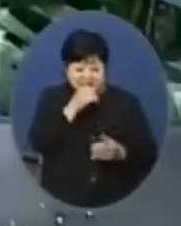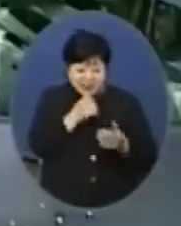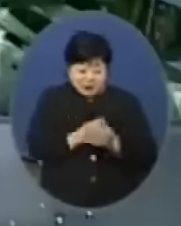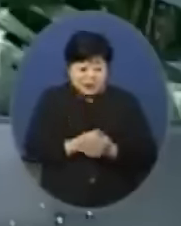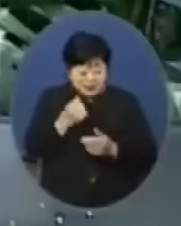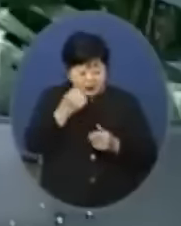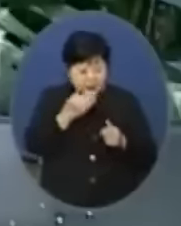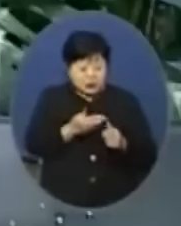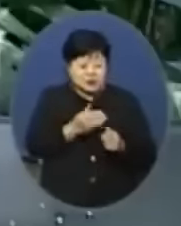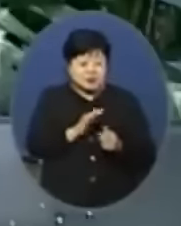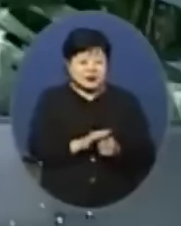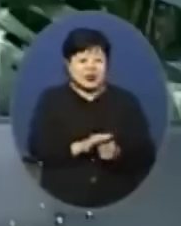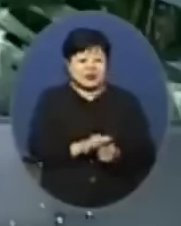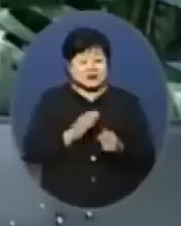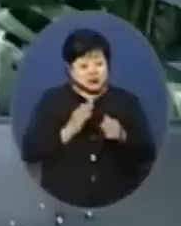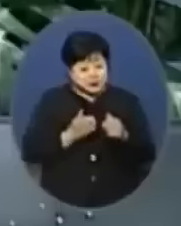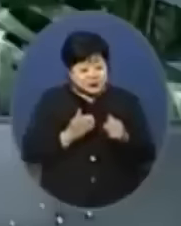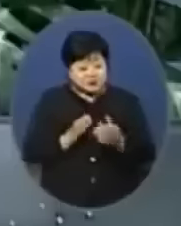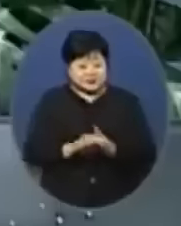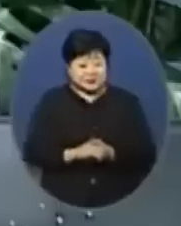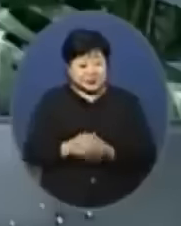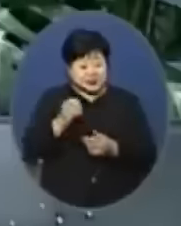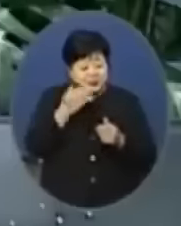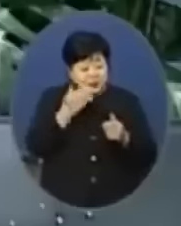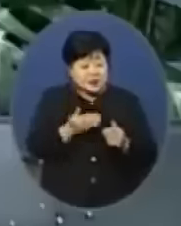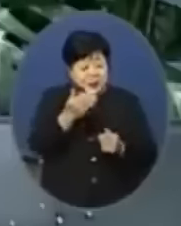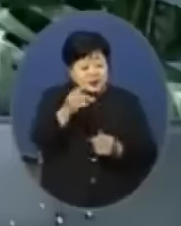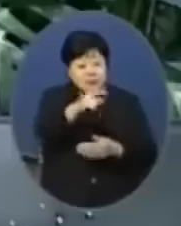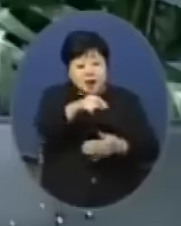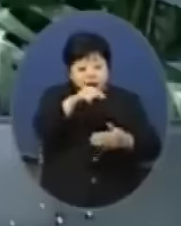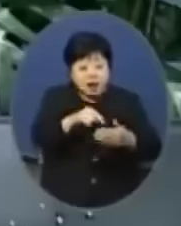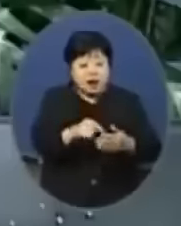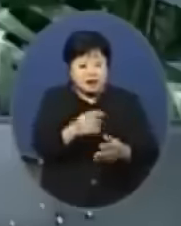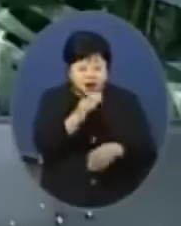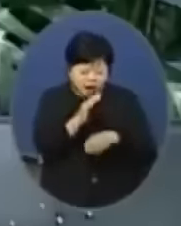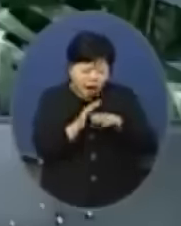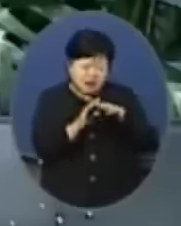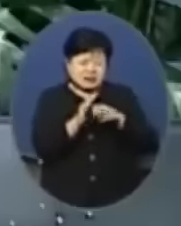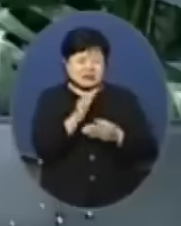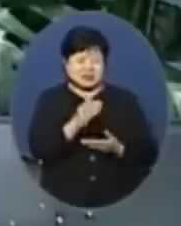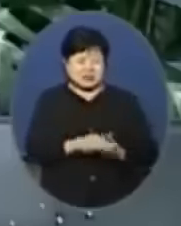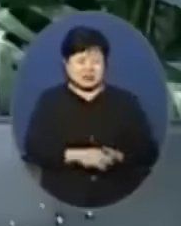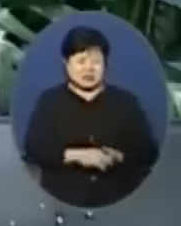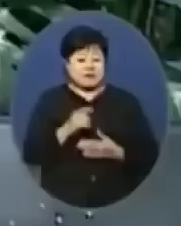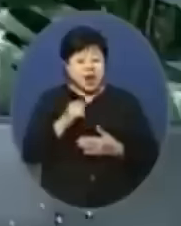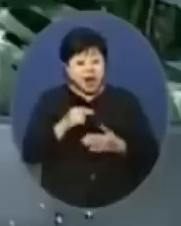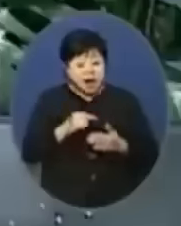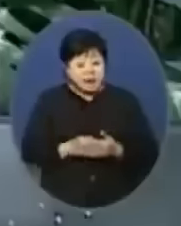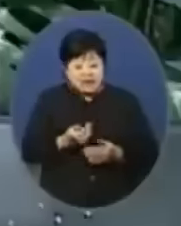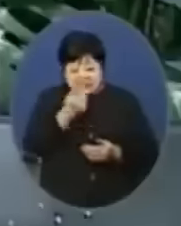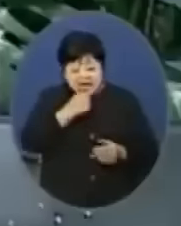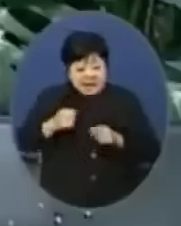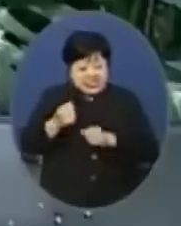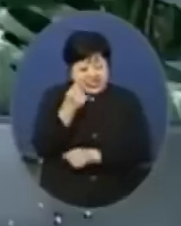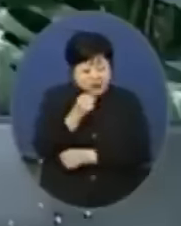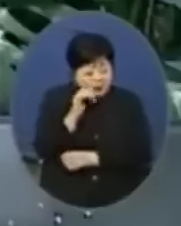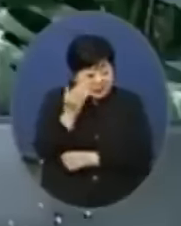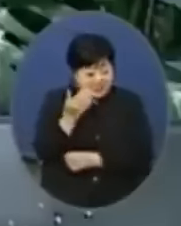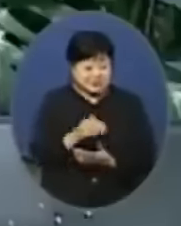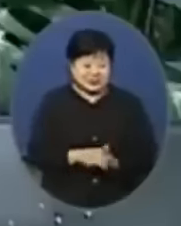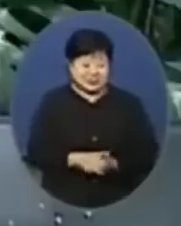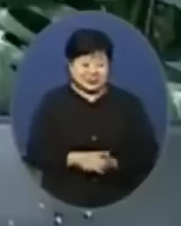성령의 도우심을 항상 구하십시오. 성령은 여러분 마음을 가득히 채워놓고 여러분 마음에 생기의 근원이 되는